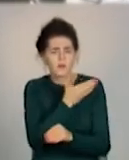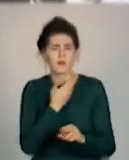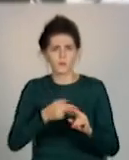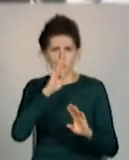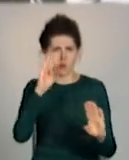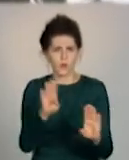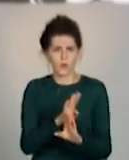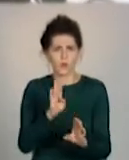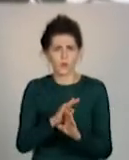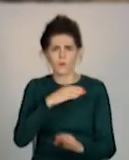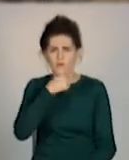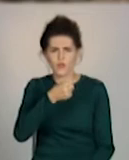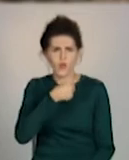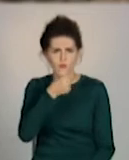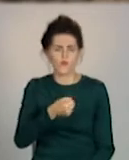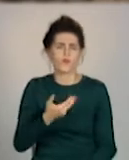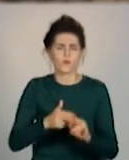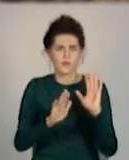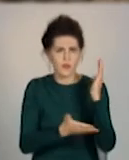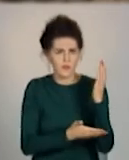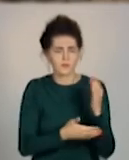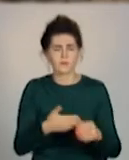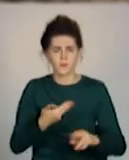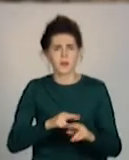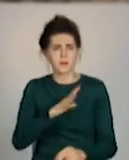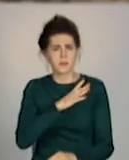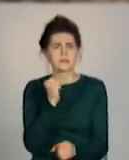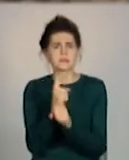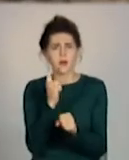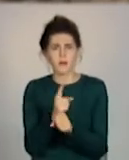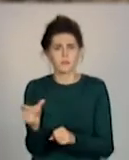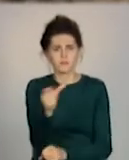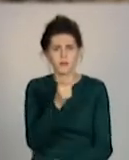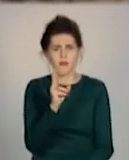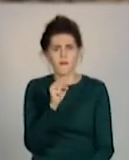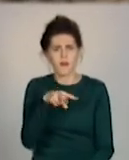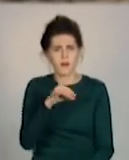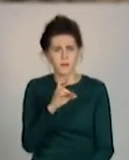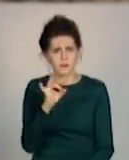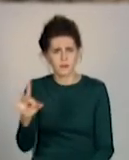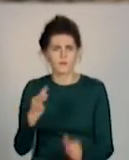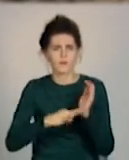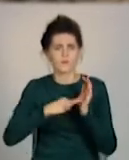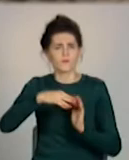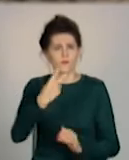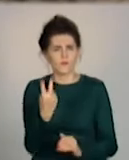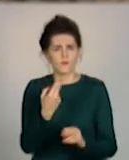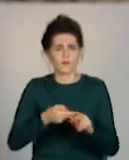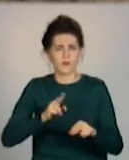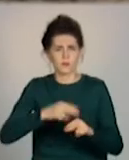руку дубові гілляки. Були із забороненого калібра, як міномети 82 мм, і